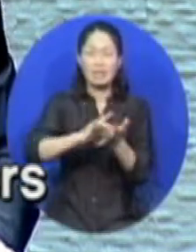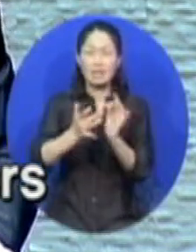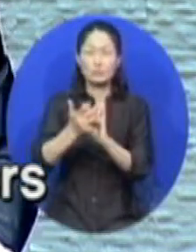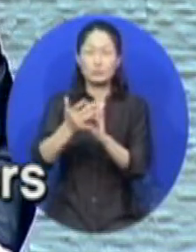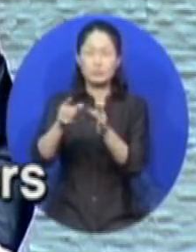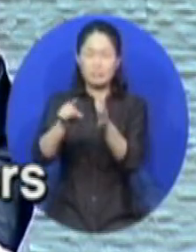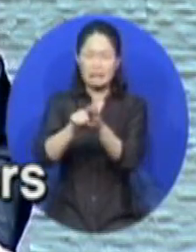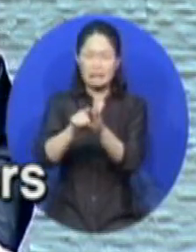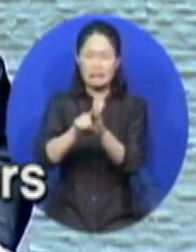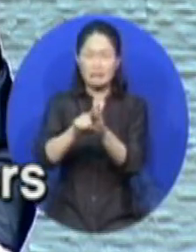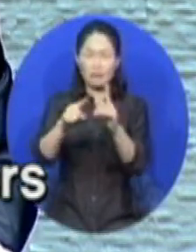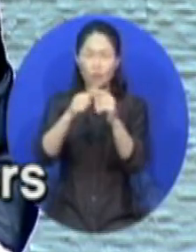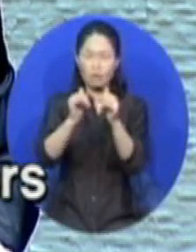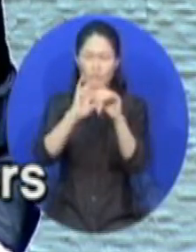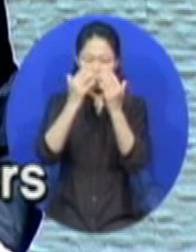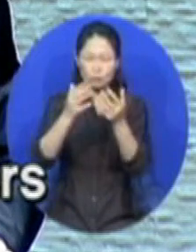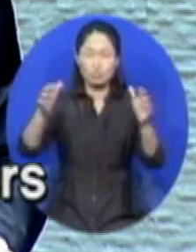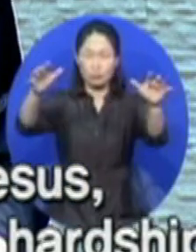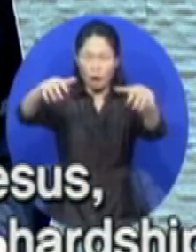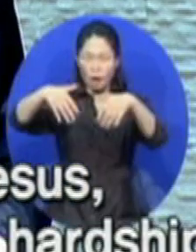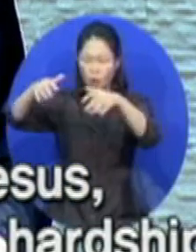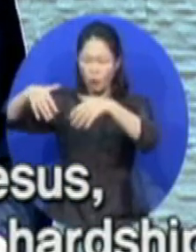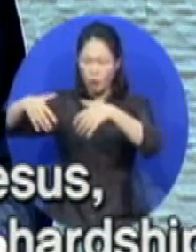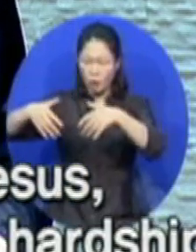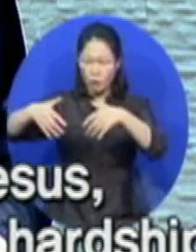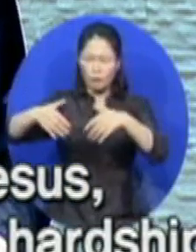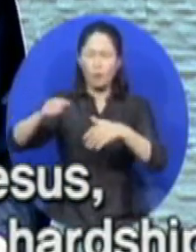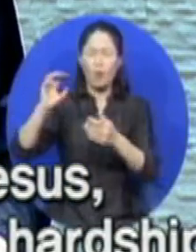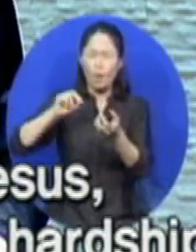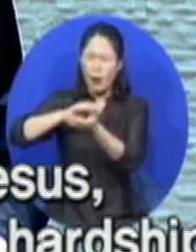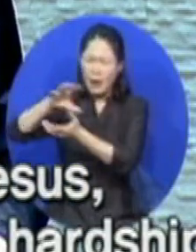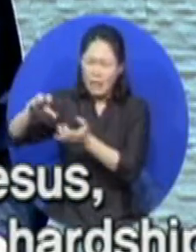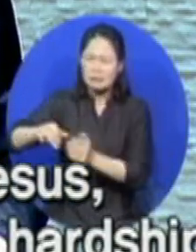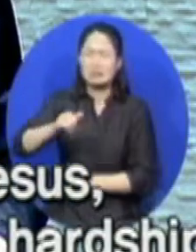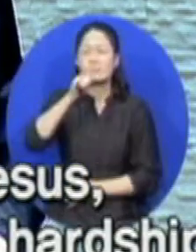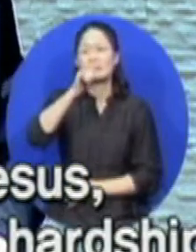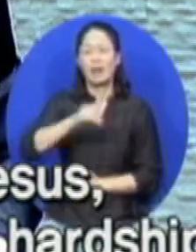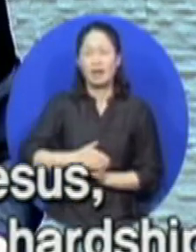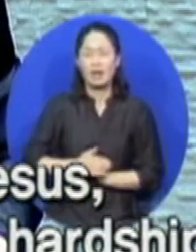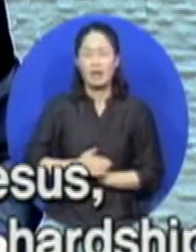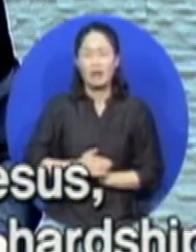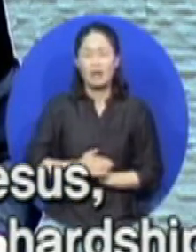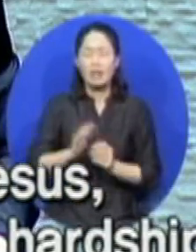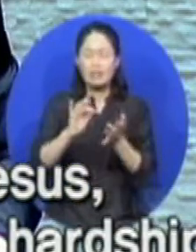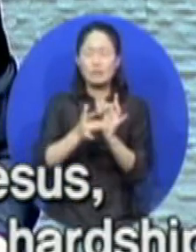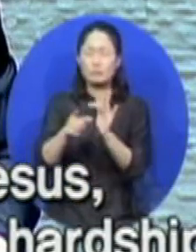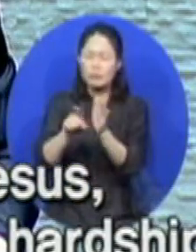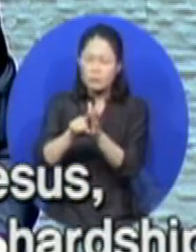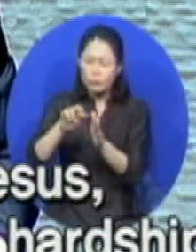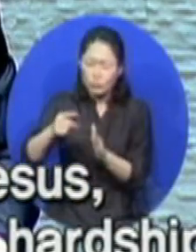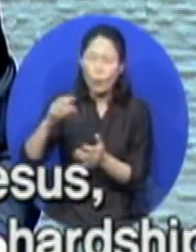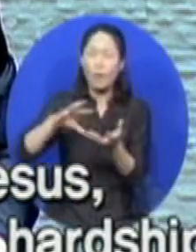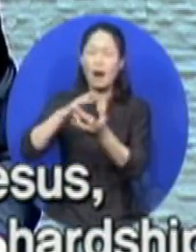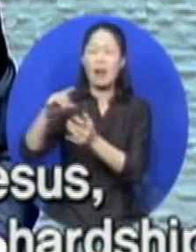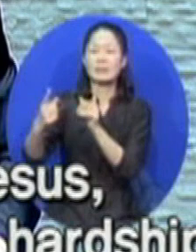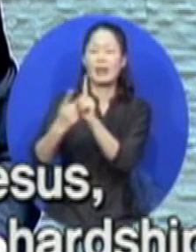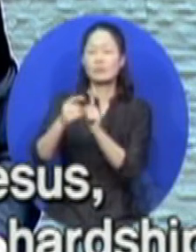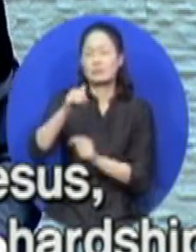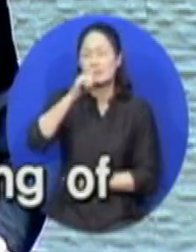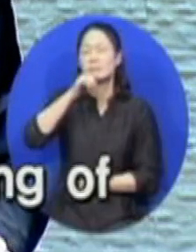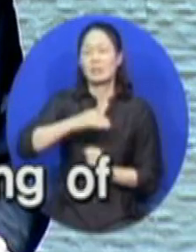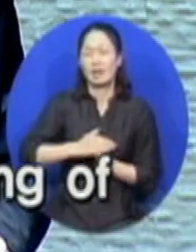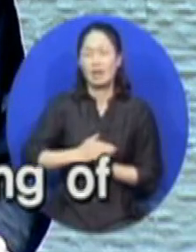믿은 도인 들을 불러 놓고 산란 있습니다 이순 미드도 환란 당할 수